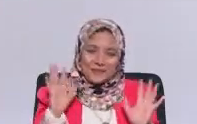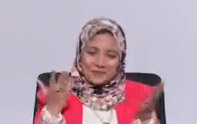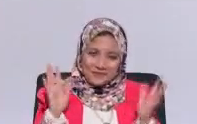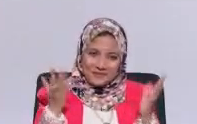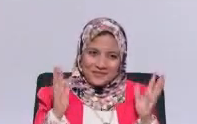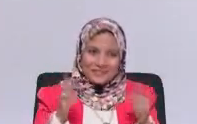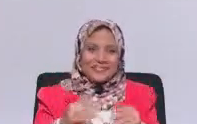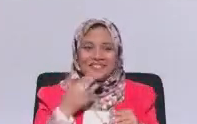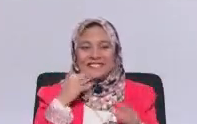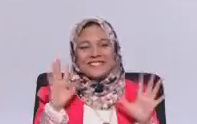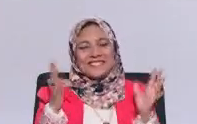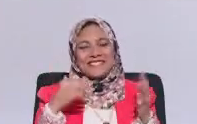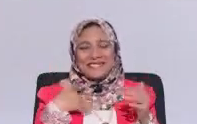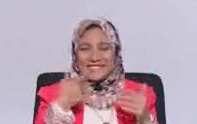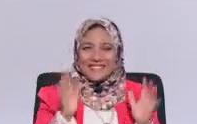حبيبي بس.